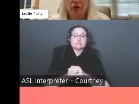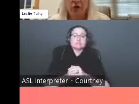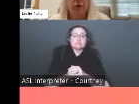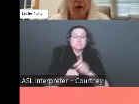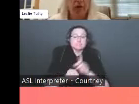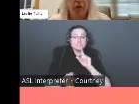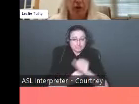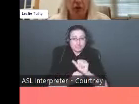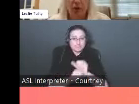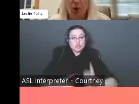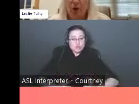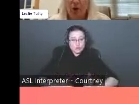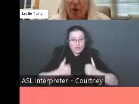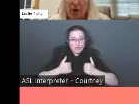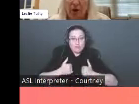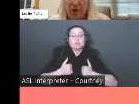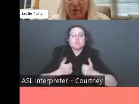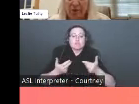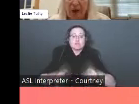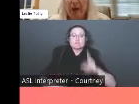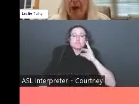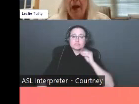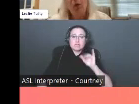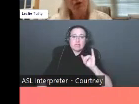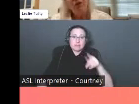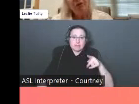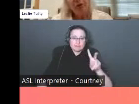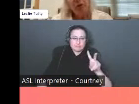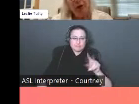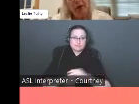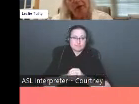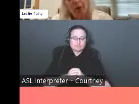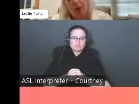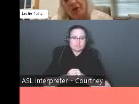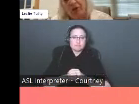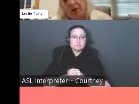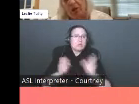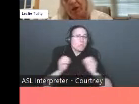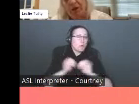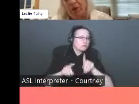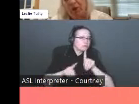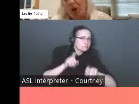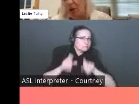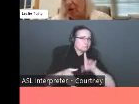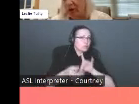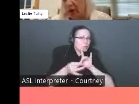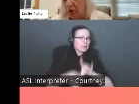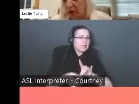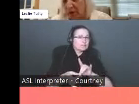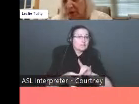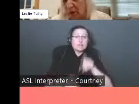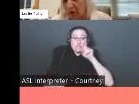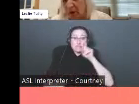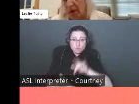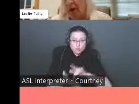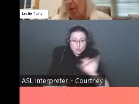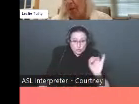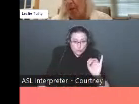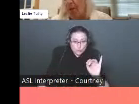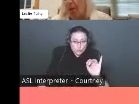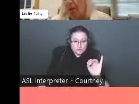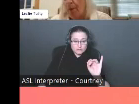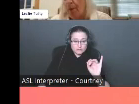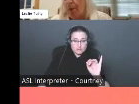discute sont des survivantes de violences conjugales. Lorsqu'elle pose des questions